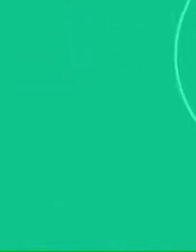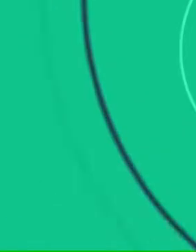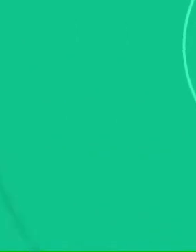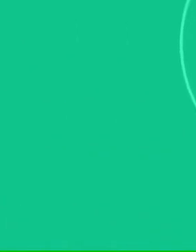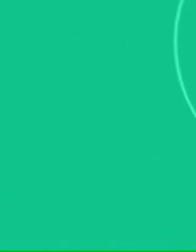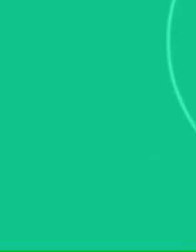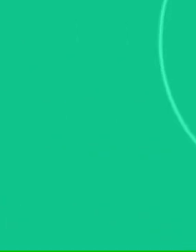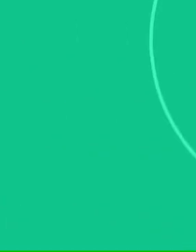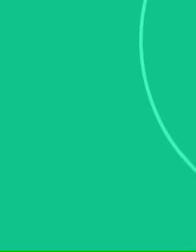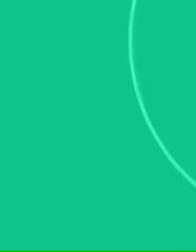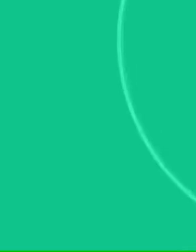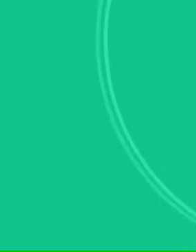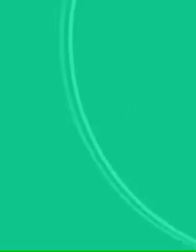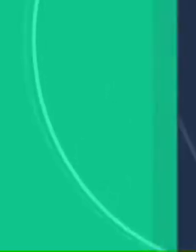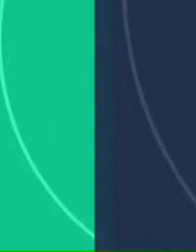Музика